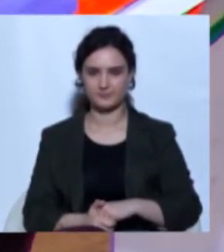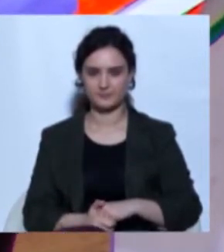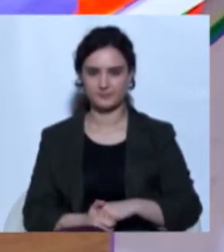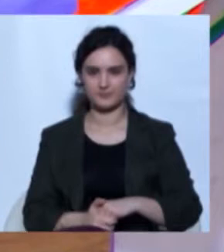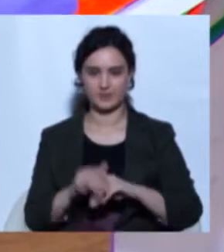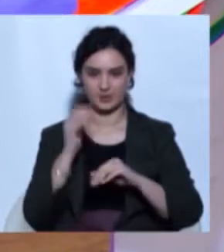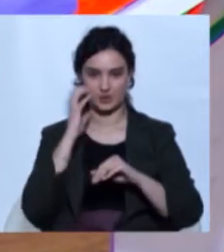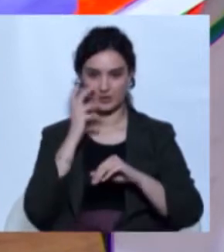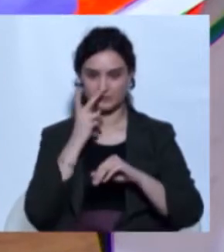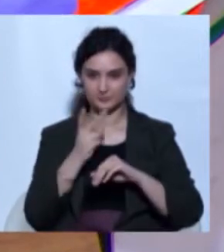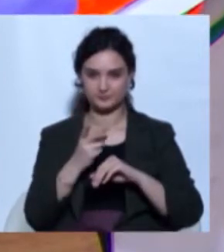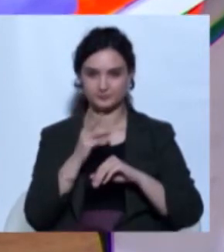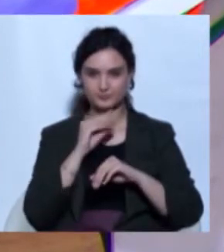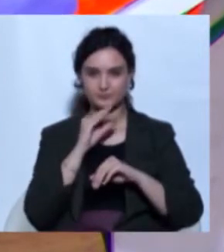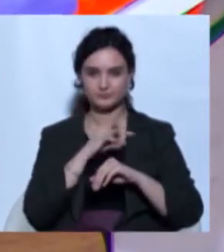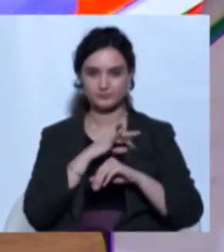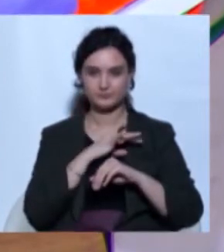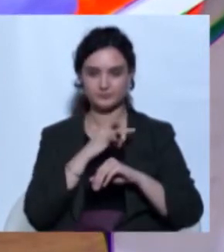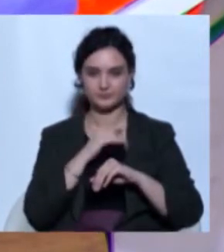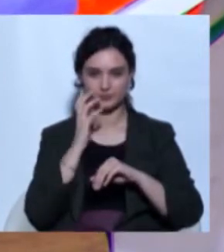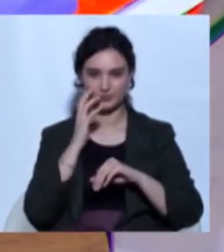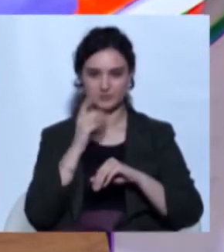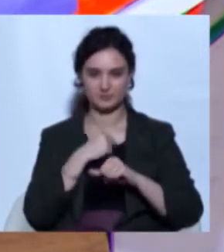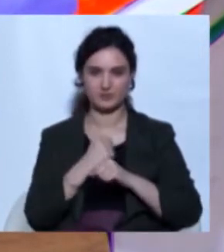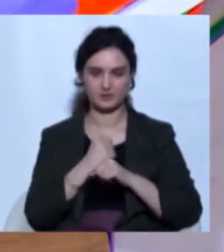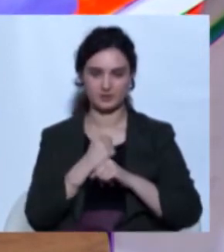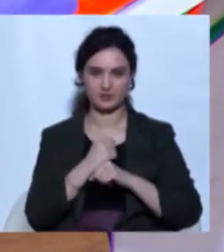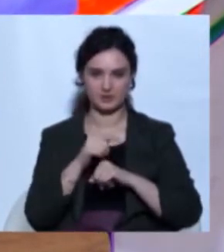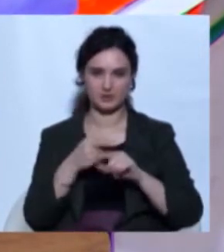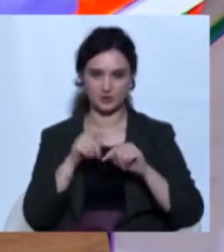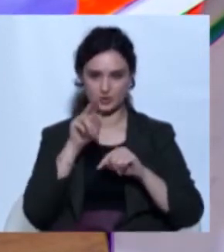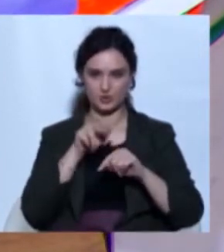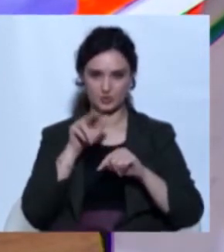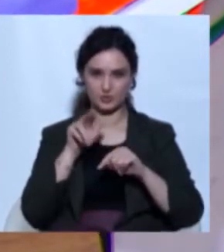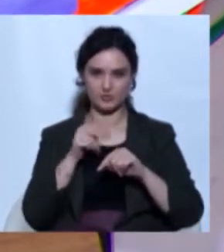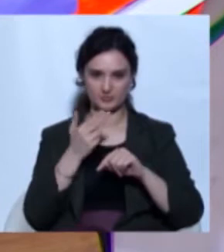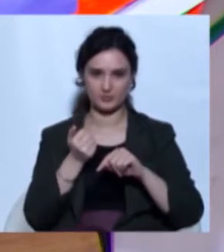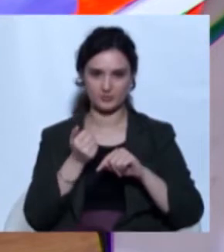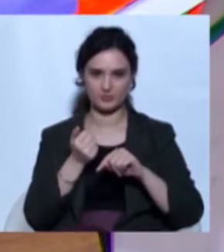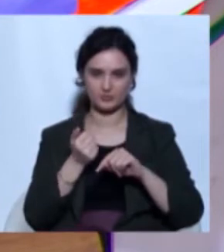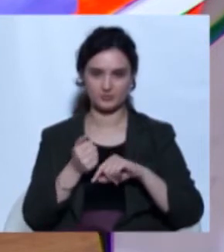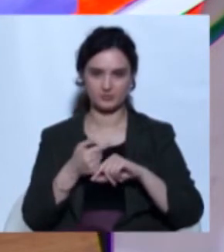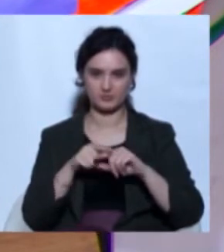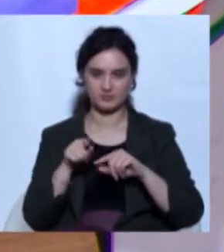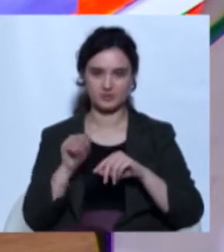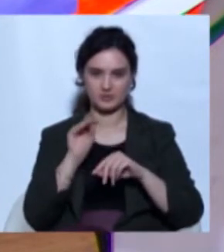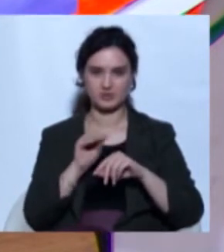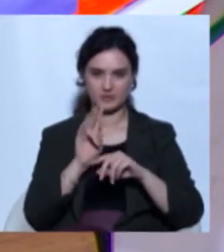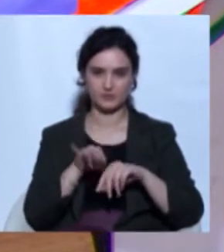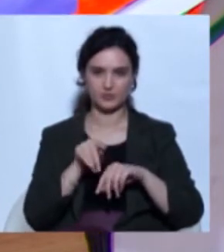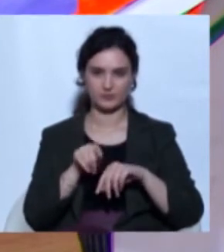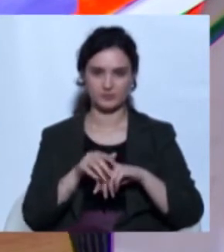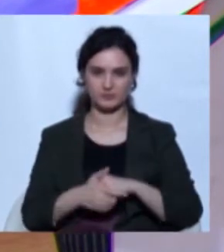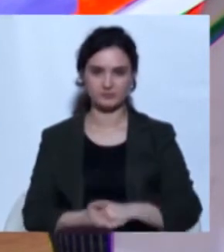გამოჩდა შავი, როცა თეთრი, როცა მე შავად გავაკეთე ეს ზოლები. Არა? აი, ეხა ამას დავტოვებ.